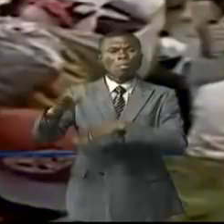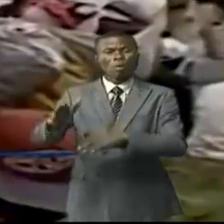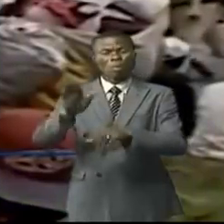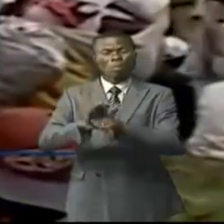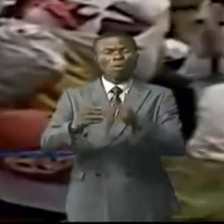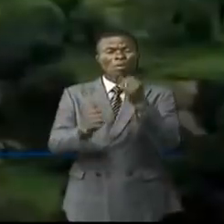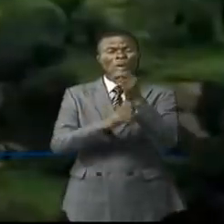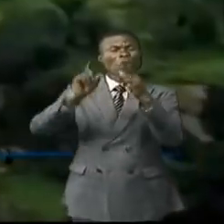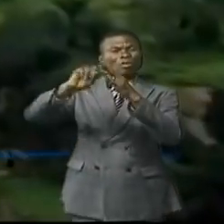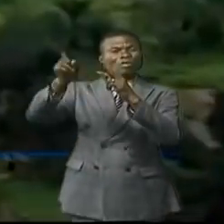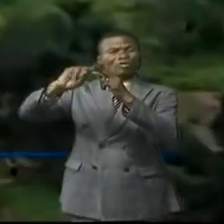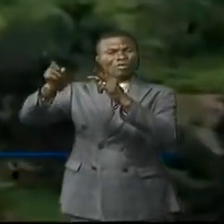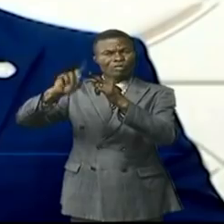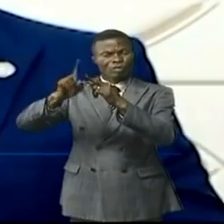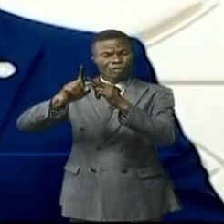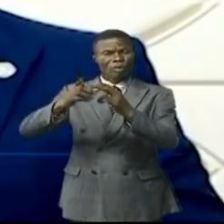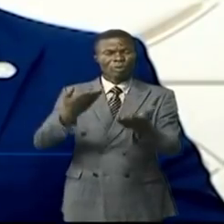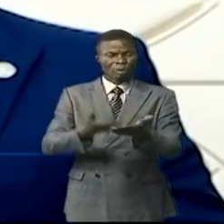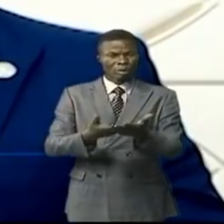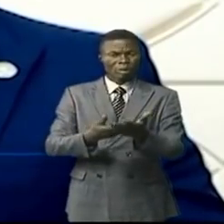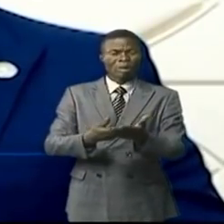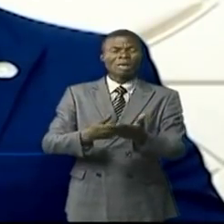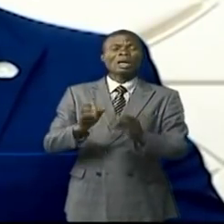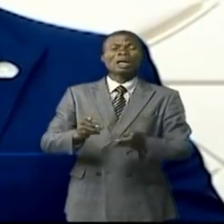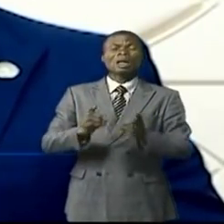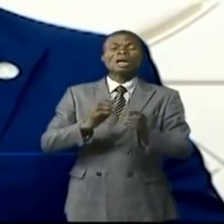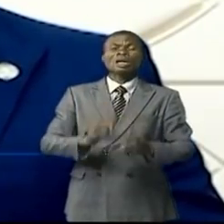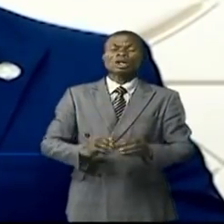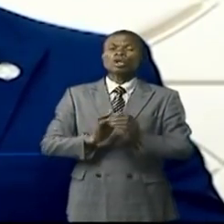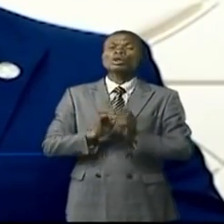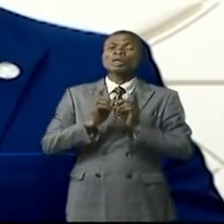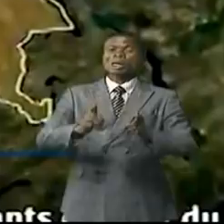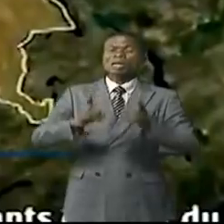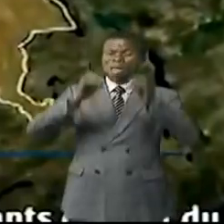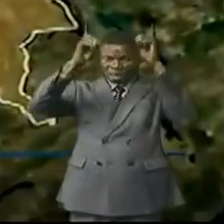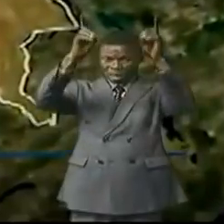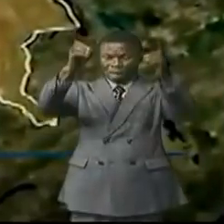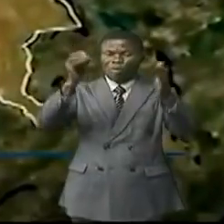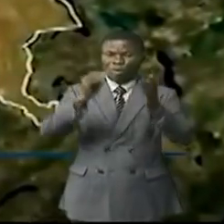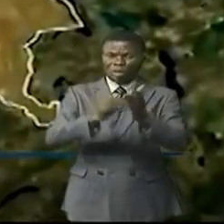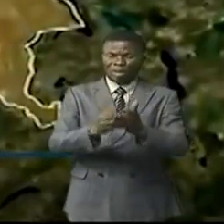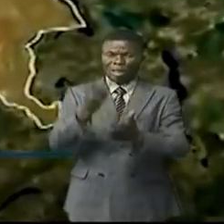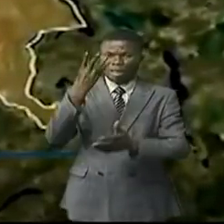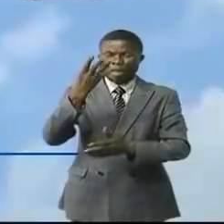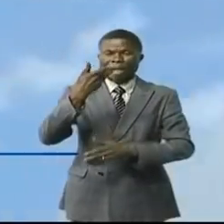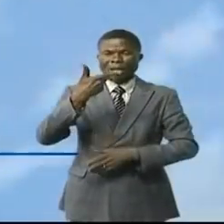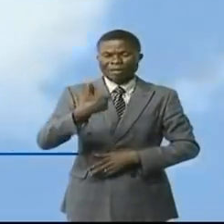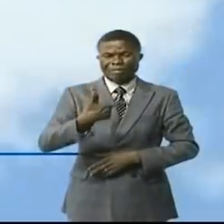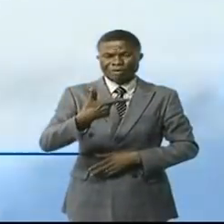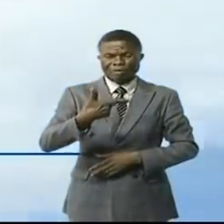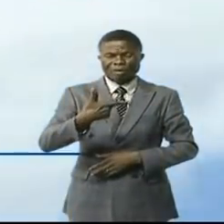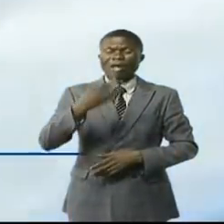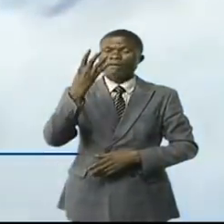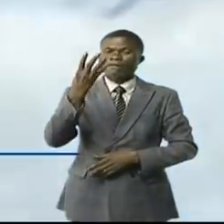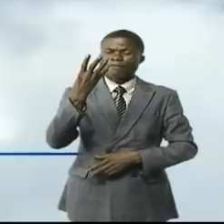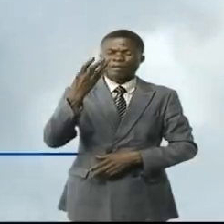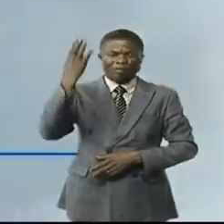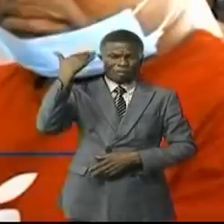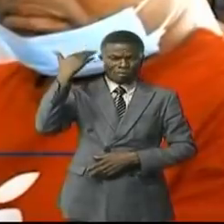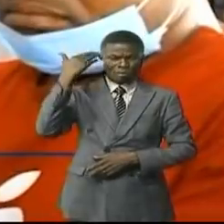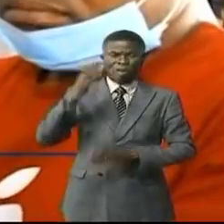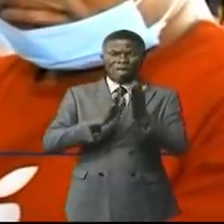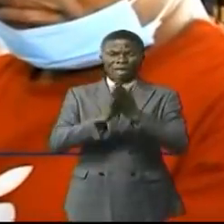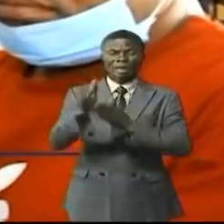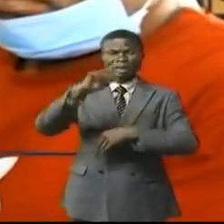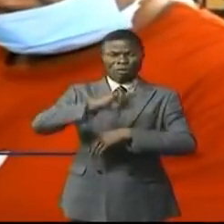nombreux civils, prorogés à nouveau par les chefs de l'État Félix Antoine Tshisekedi Tshilombo depuis le 4 février dernier, ou une durée de 15